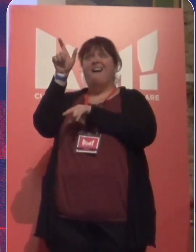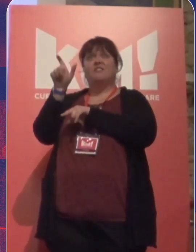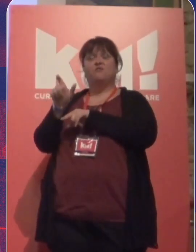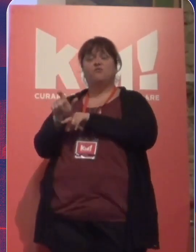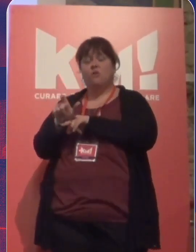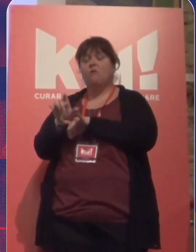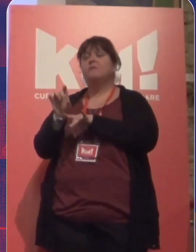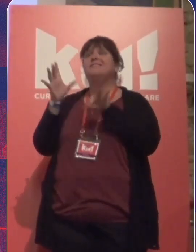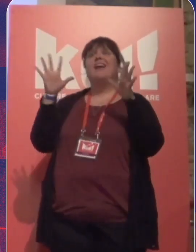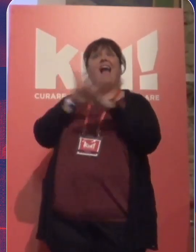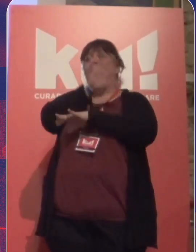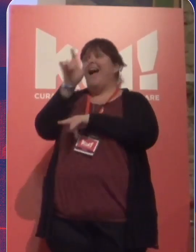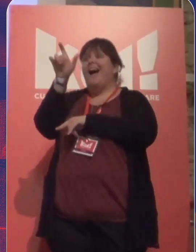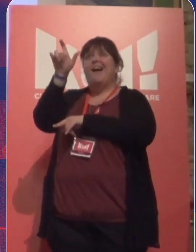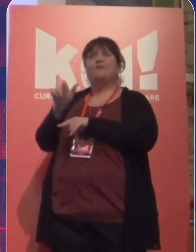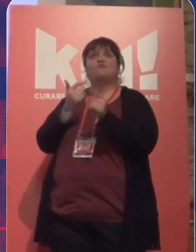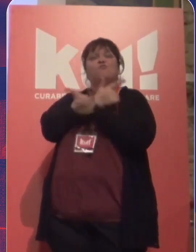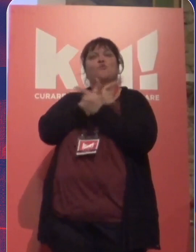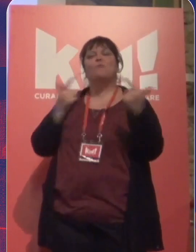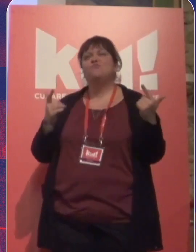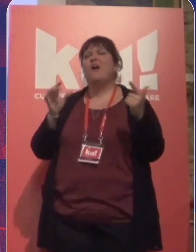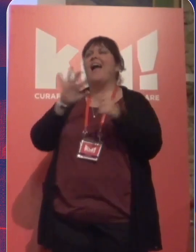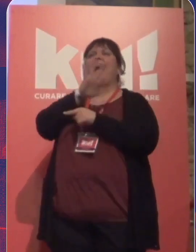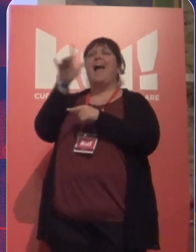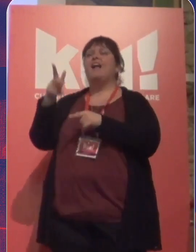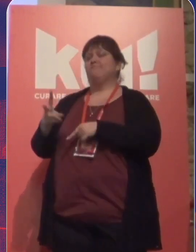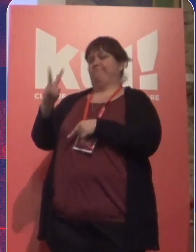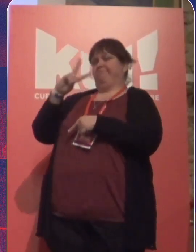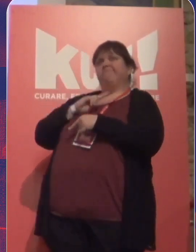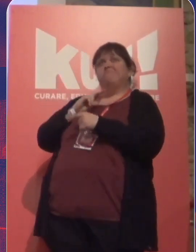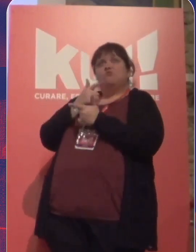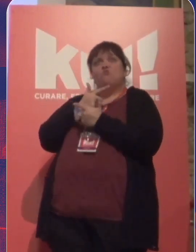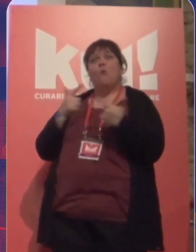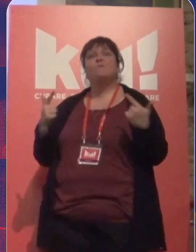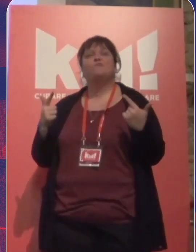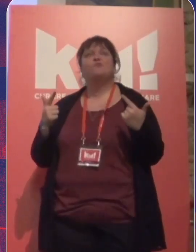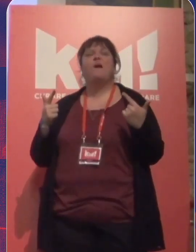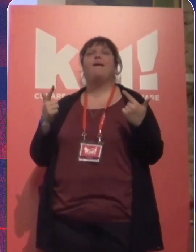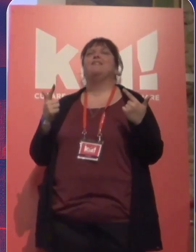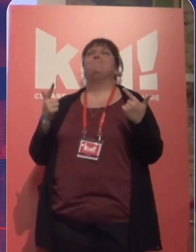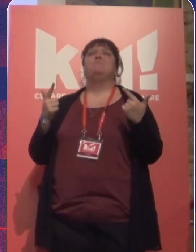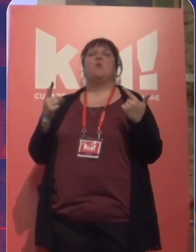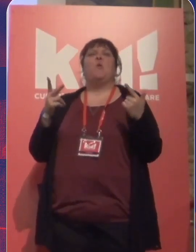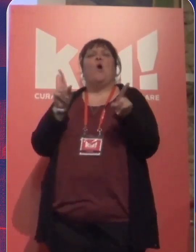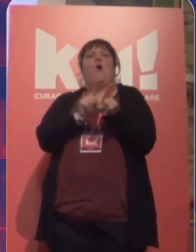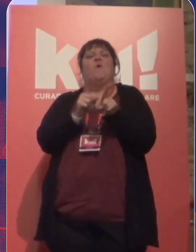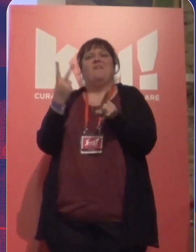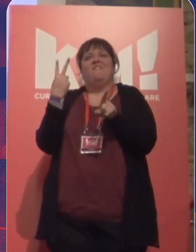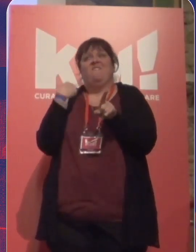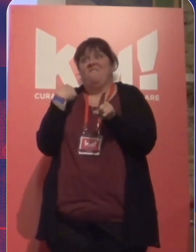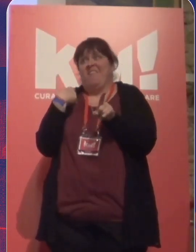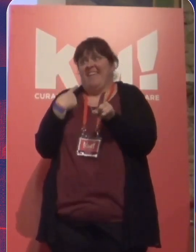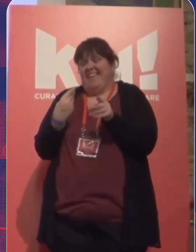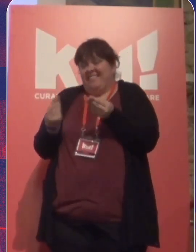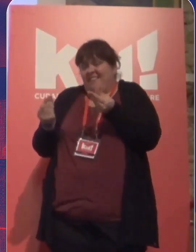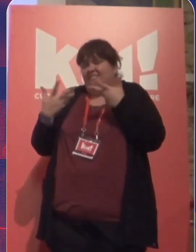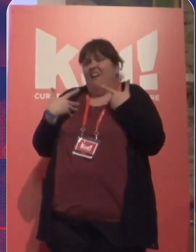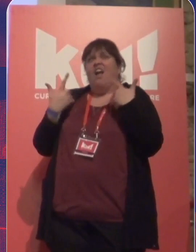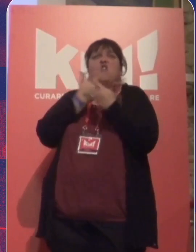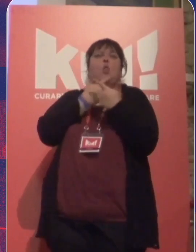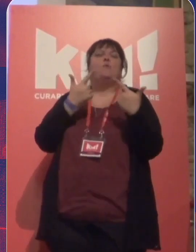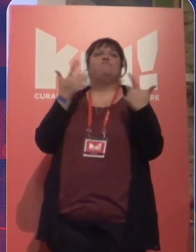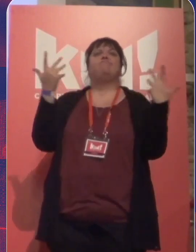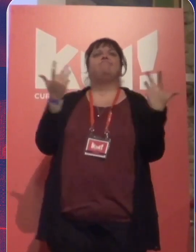dell'altro la vita non viene alla vita se non c'è nessuno che risponde al grido di un bambino